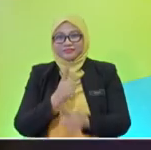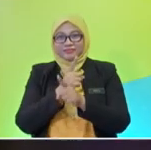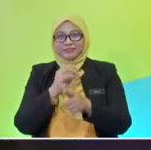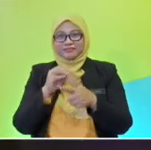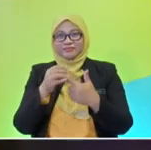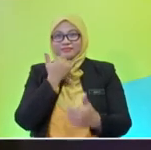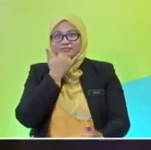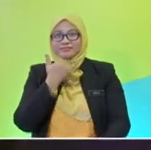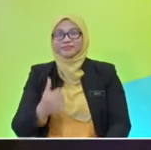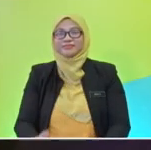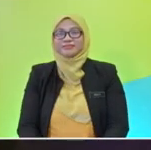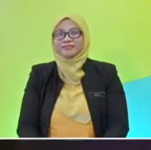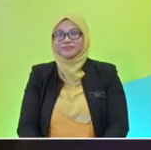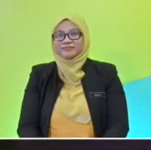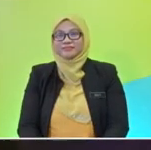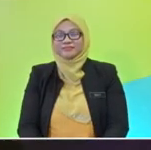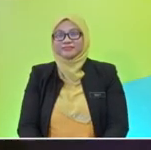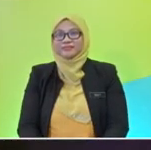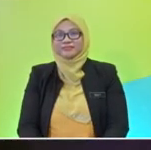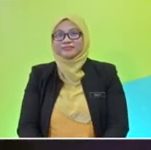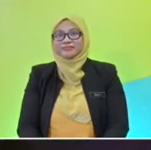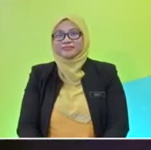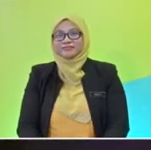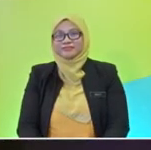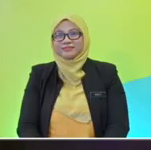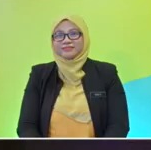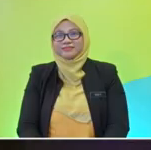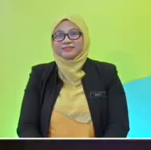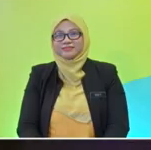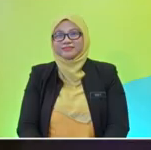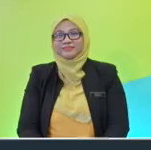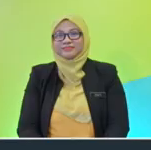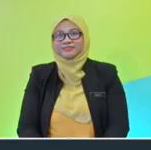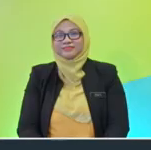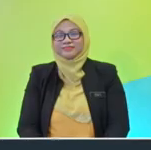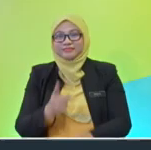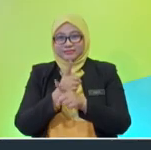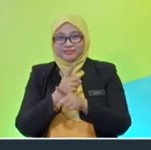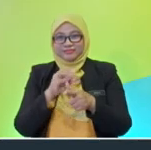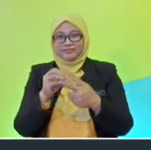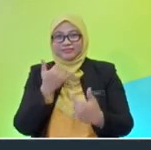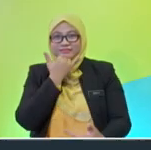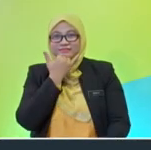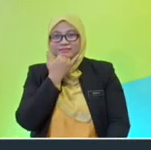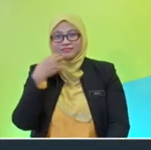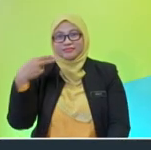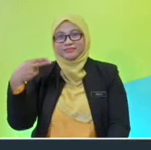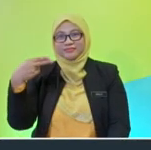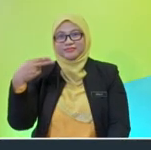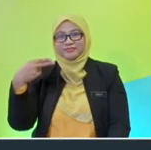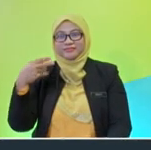Hanif kita udah minta Abang Hanif juga adalah kerajaan